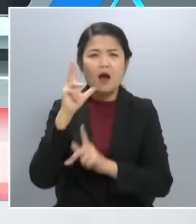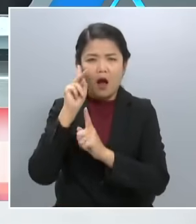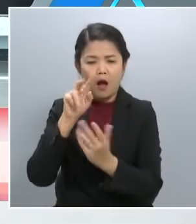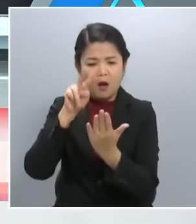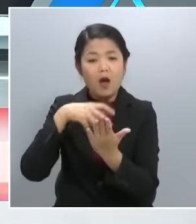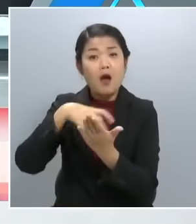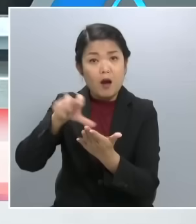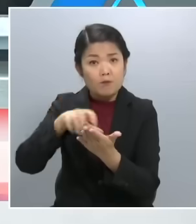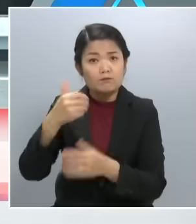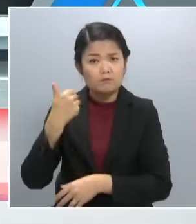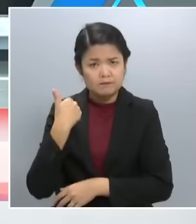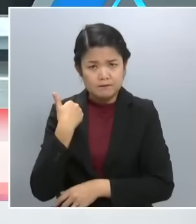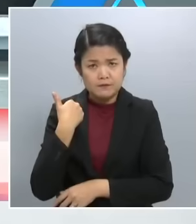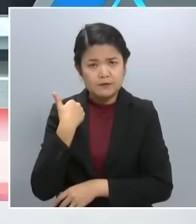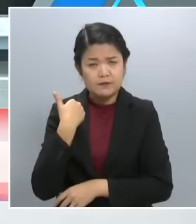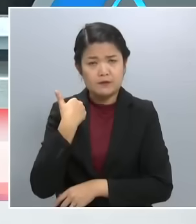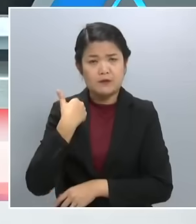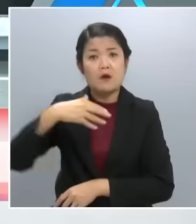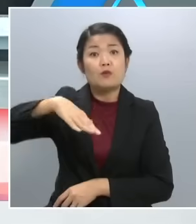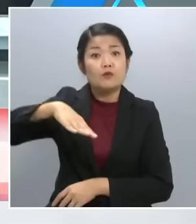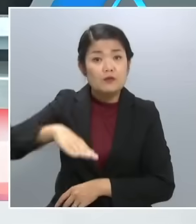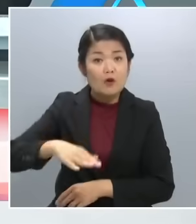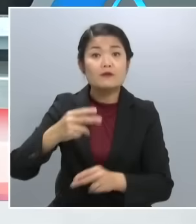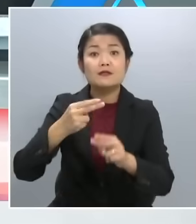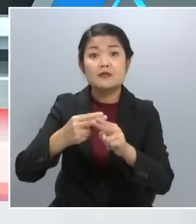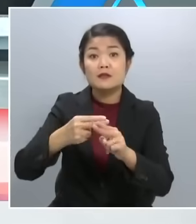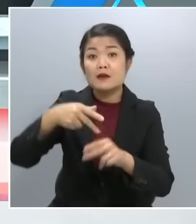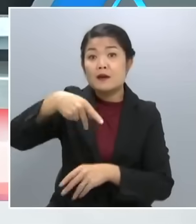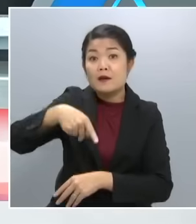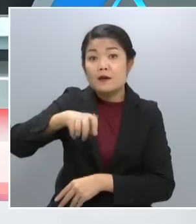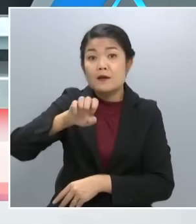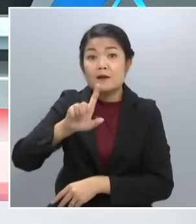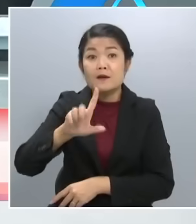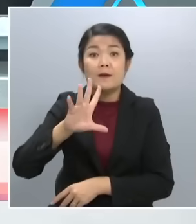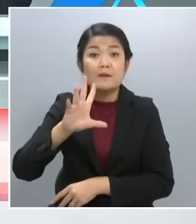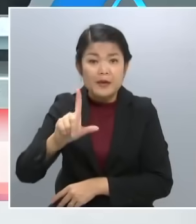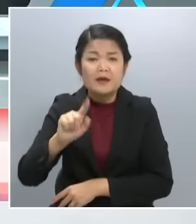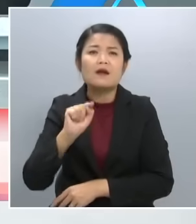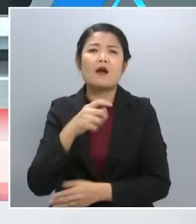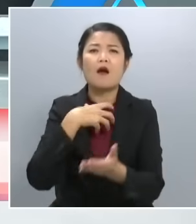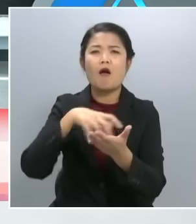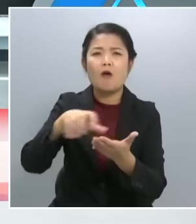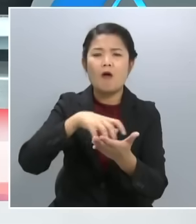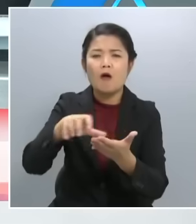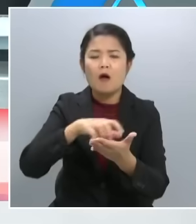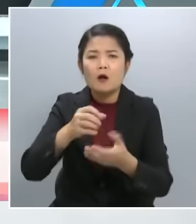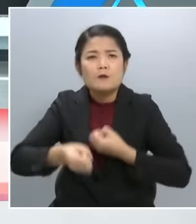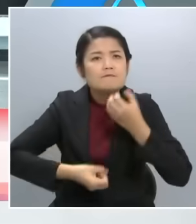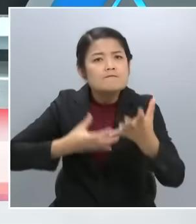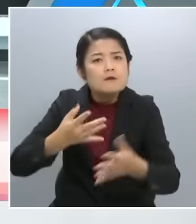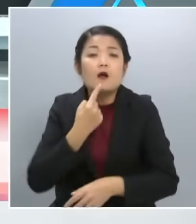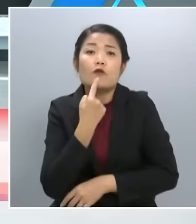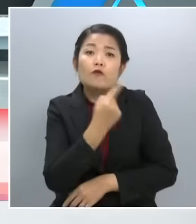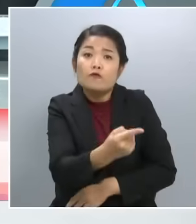ฮะเป็นเรื่องราวของน้องคนนึงเนี่ยนะครับชื่อน้องพีทได้มีการระบายเรื่องราวทั้งหมดที่เกิดขึ้นแล้วก็ไปร้องสายใหม่ต้อง